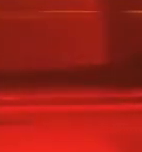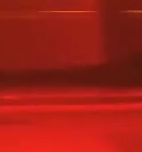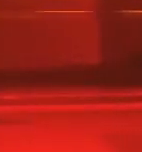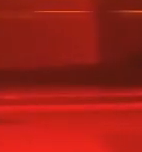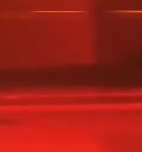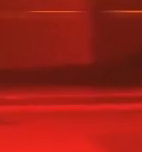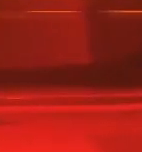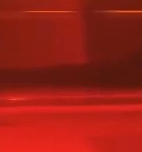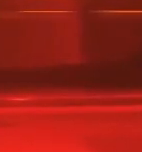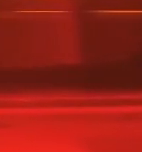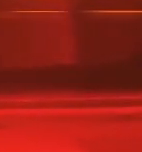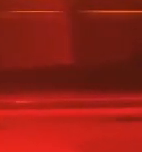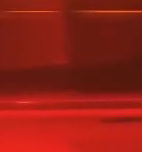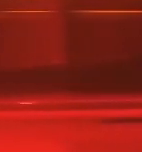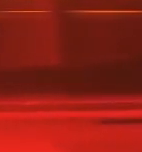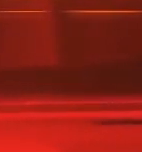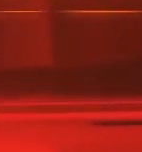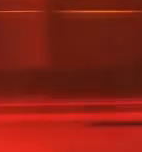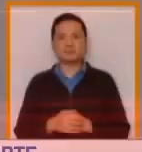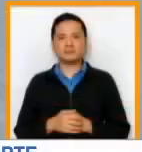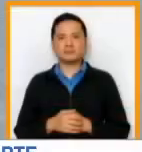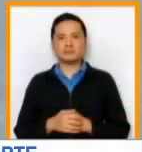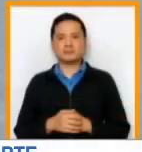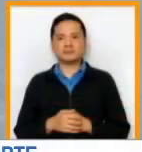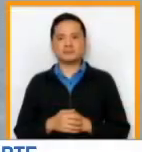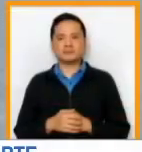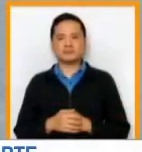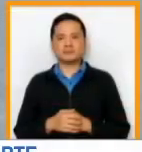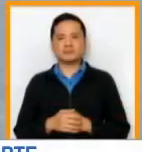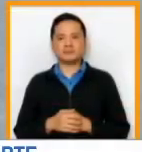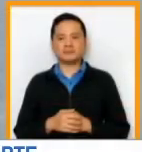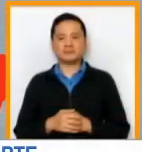balita, si May Bermudez. May, good morning.